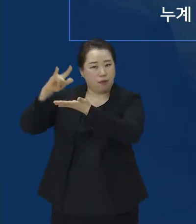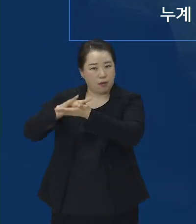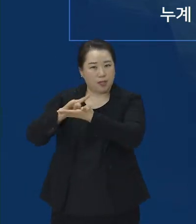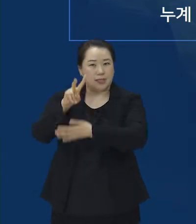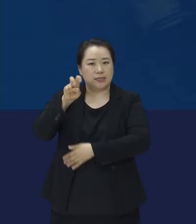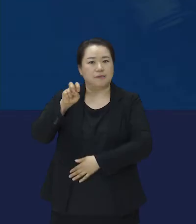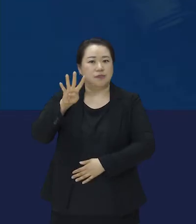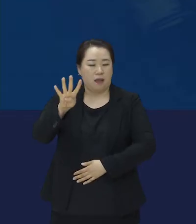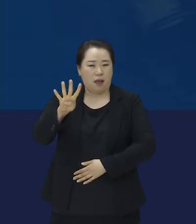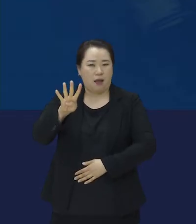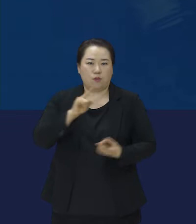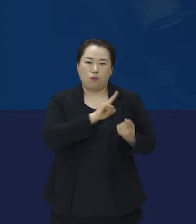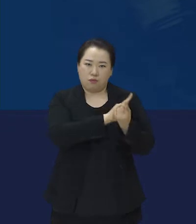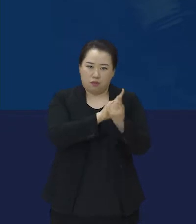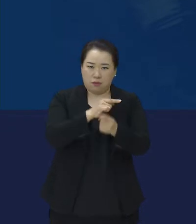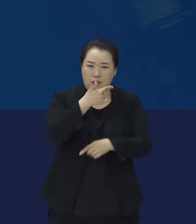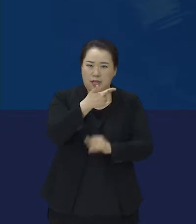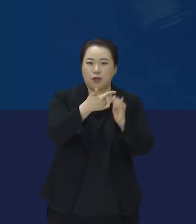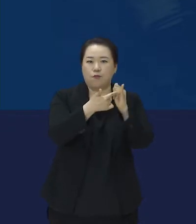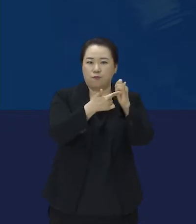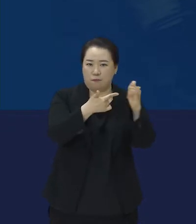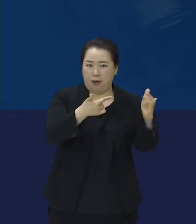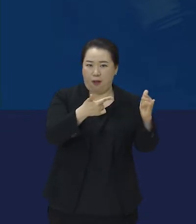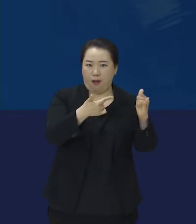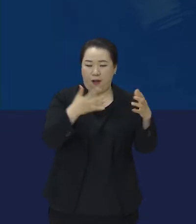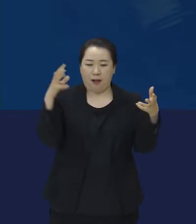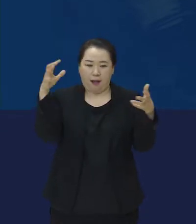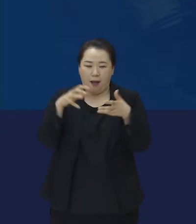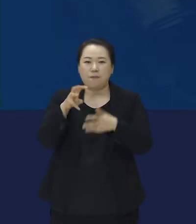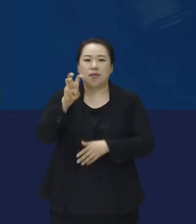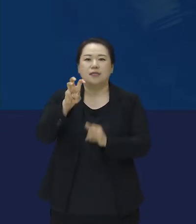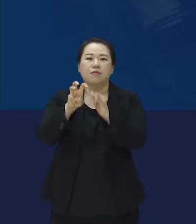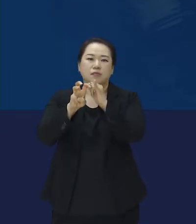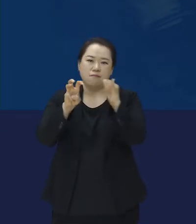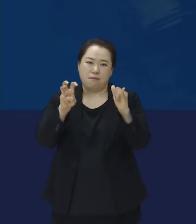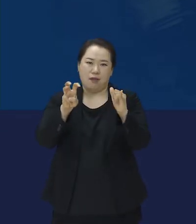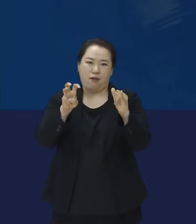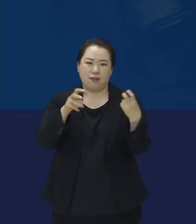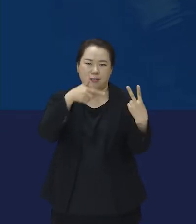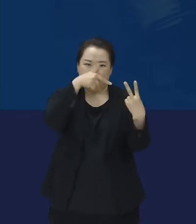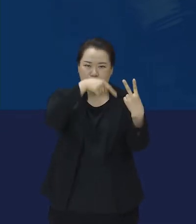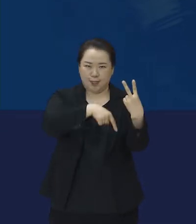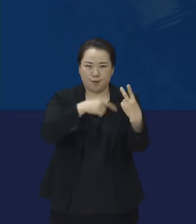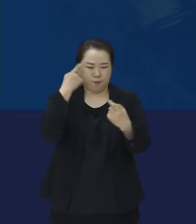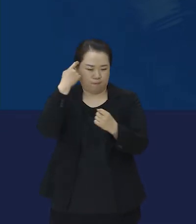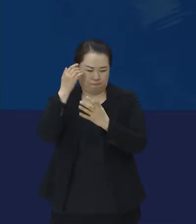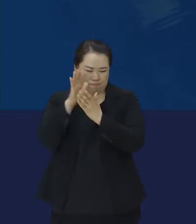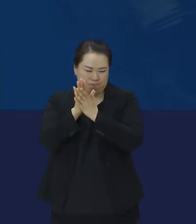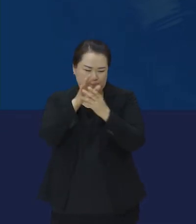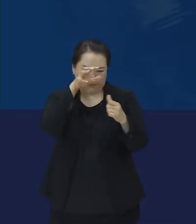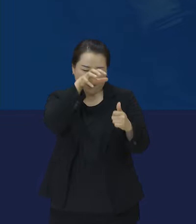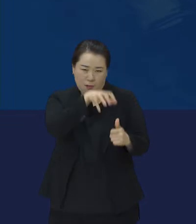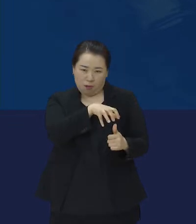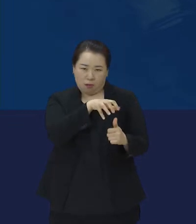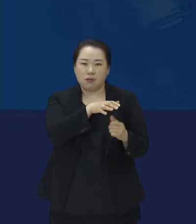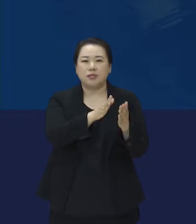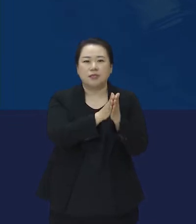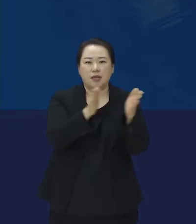24명과 국내 접촉자 6명 등 30명이 새로 2주 동안에 자가격리에